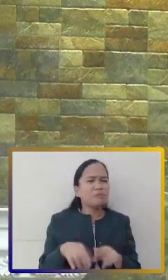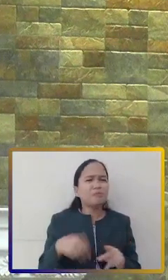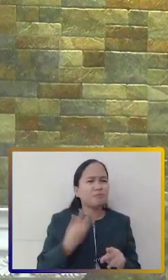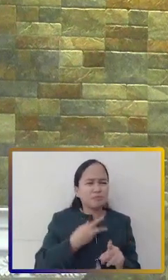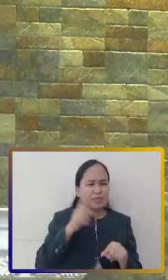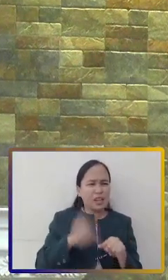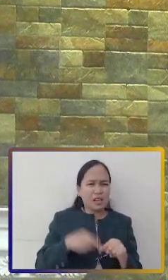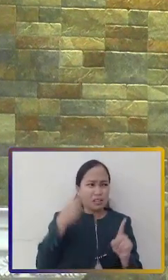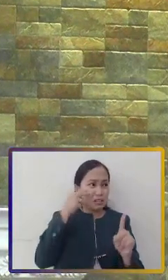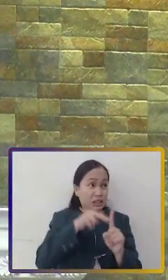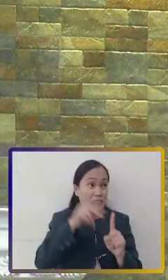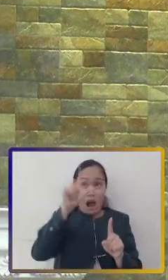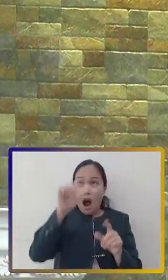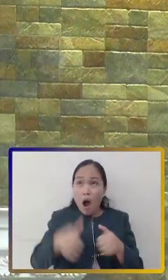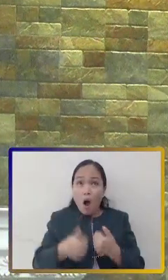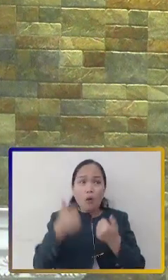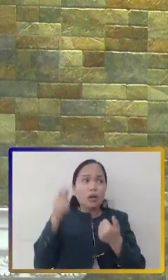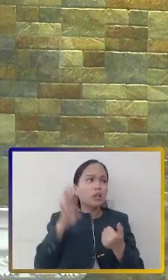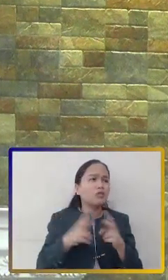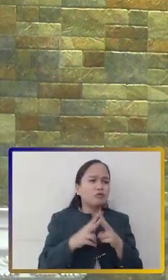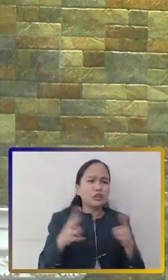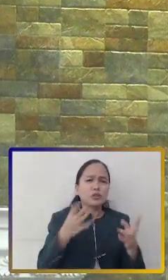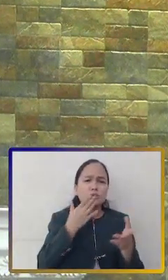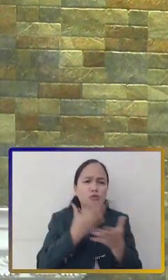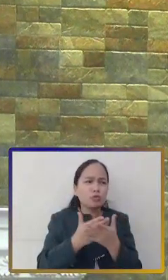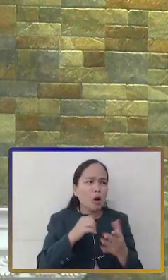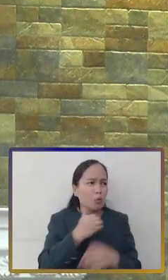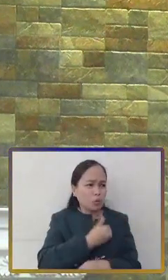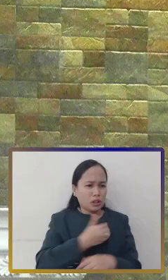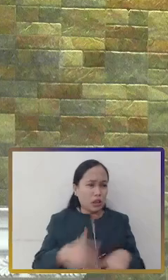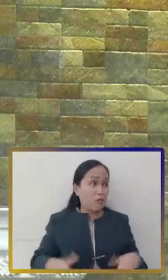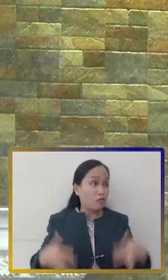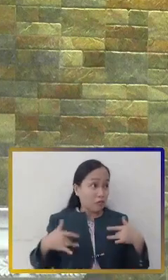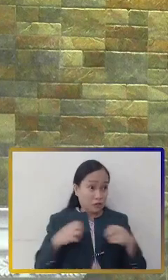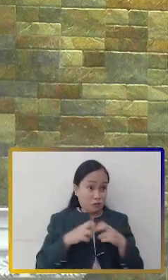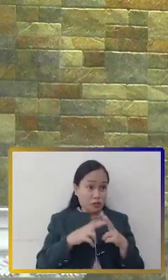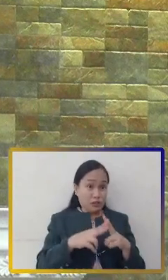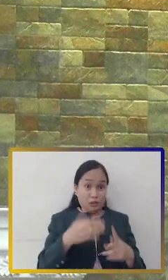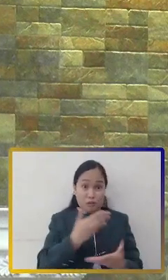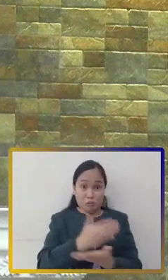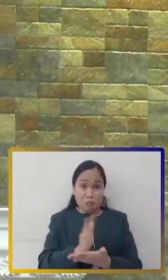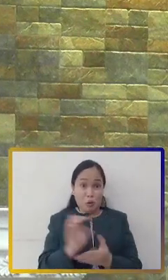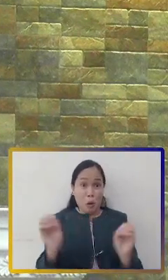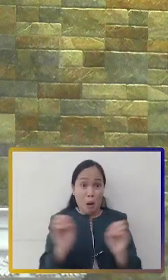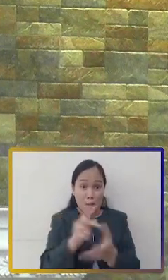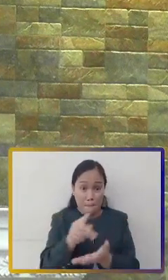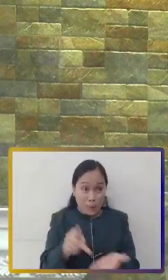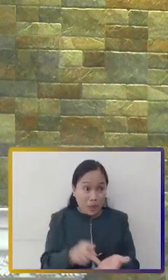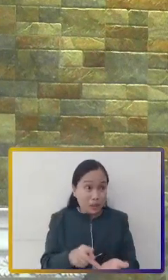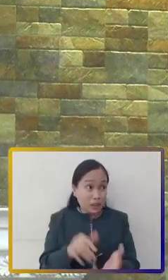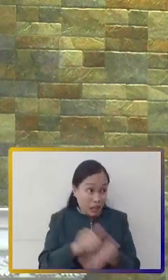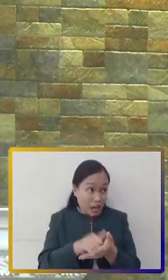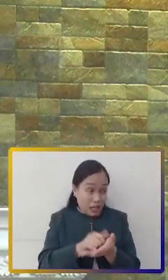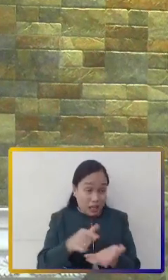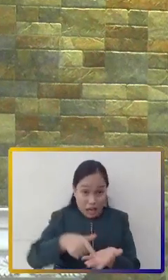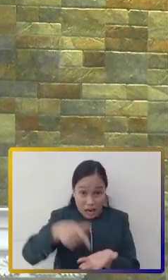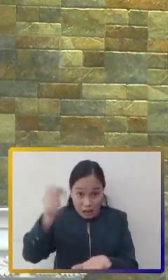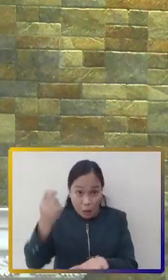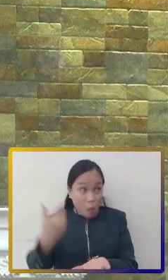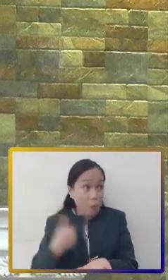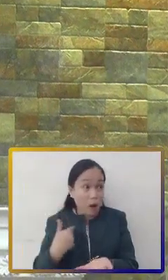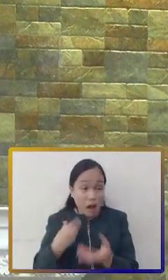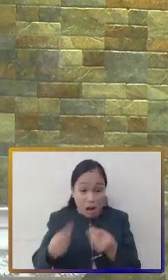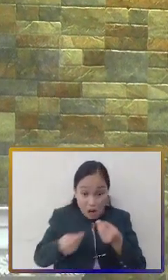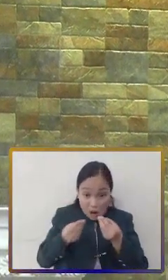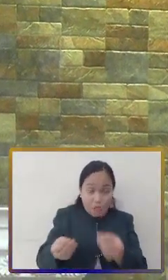gaano kabuti ng Diyos sa buhay po natin? Kahit na wala ka pang kabahagi doon, kapatid. Binibigyan ka ba ng chance ng Diyos na magkaroon